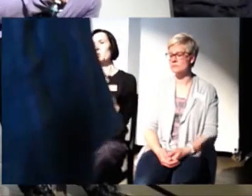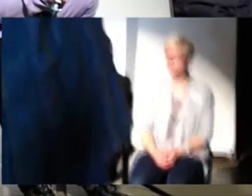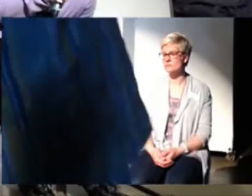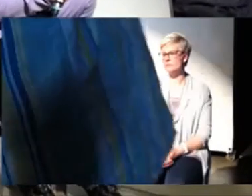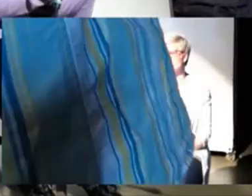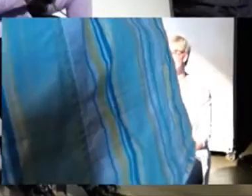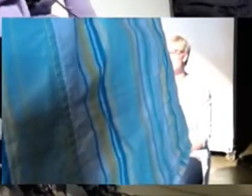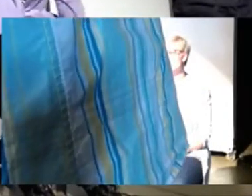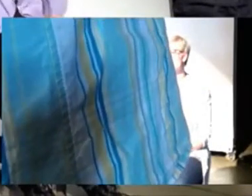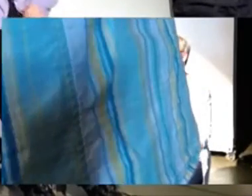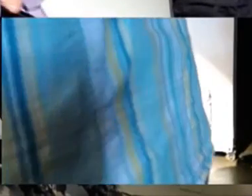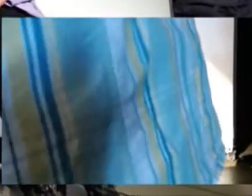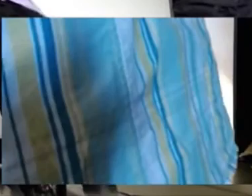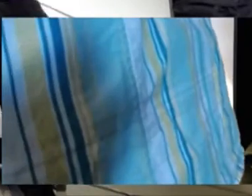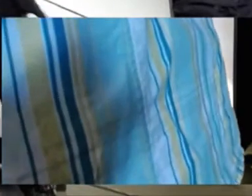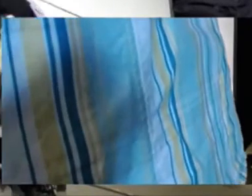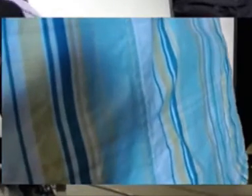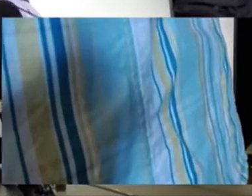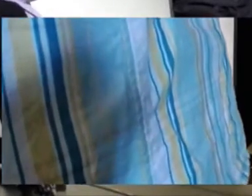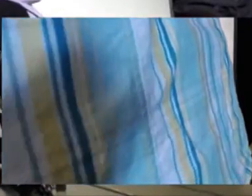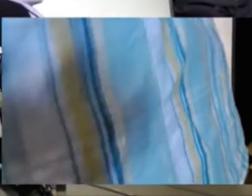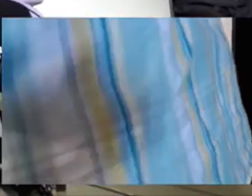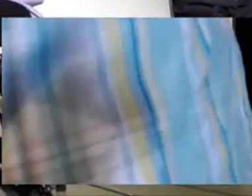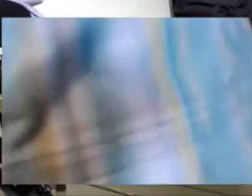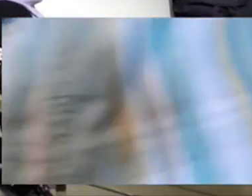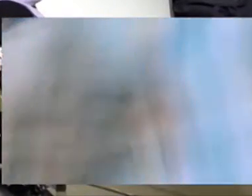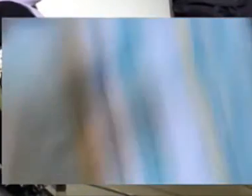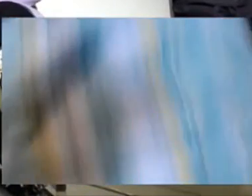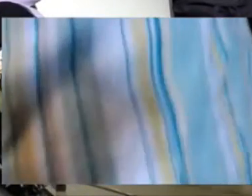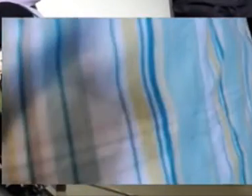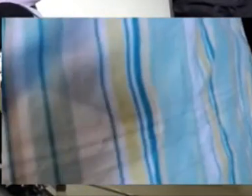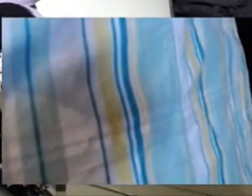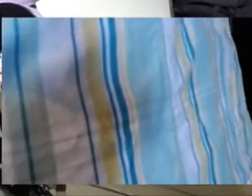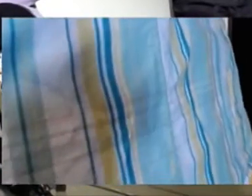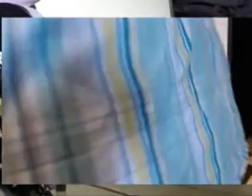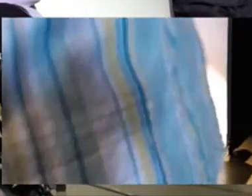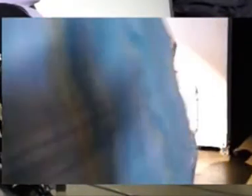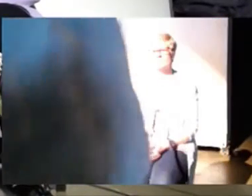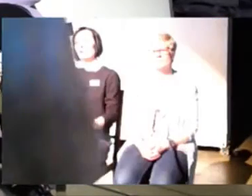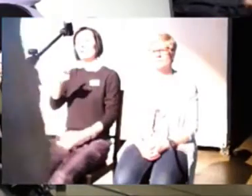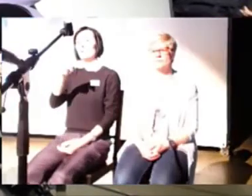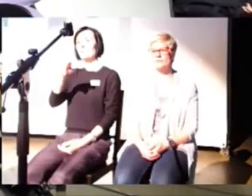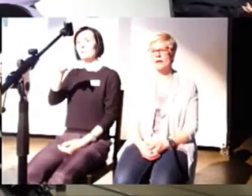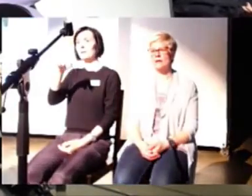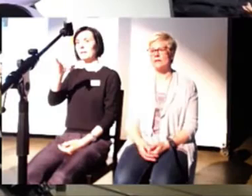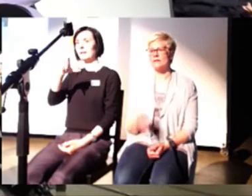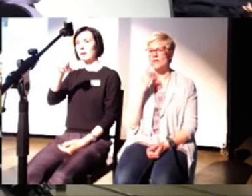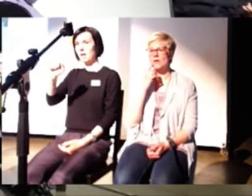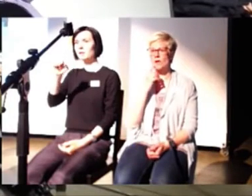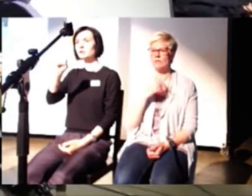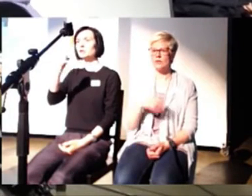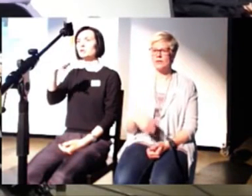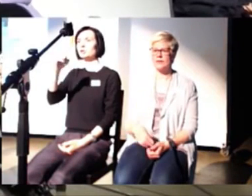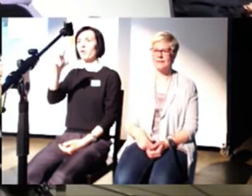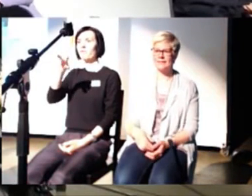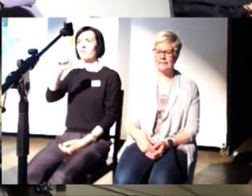täältä poissa oleva kunnilla Sjövall ollut muutaman viikon ajan ja pärjännyt ihan hyvin. Eli musta